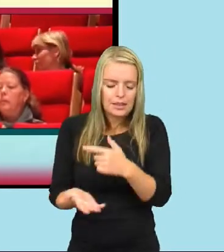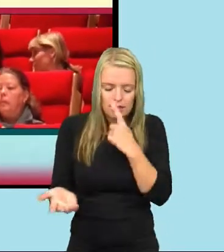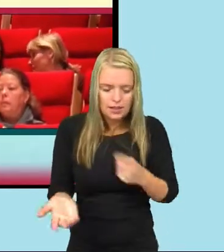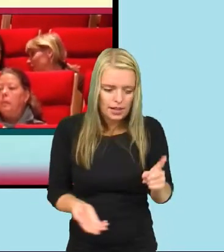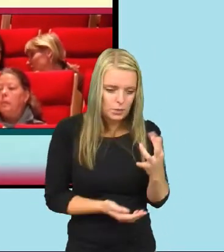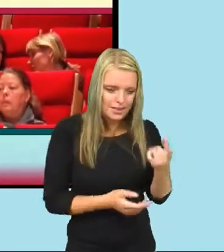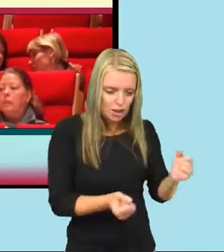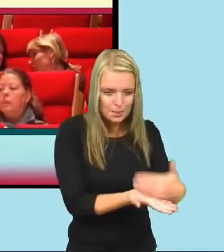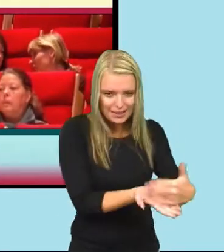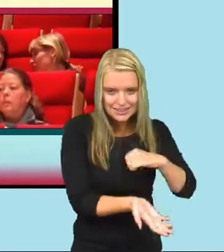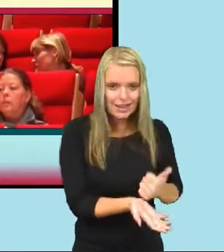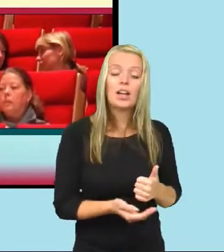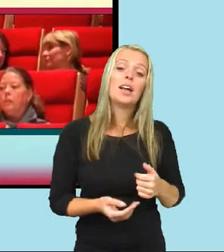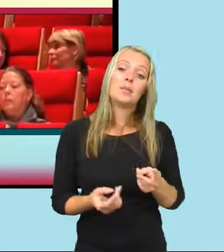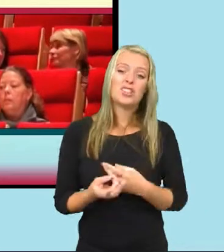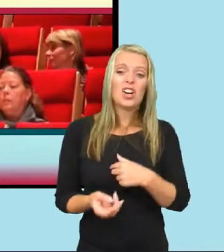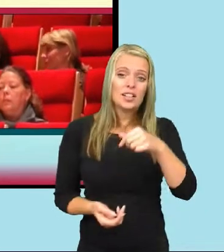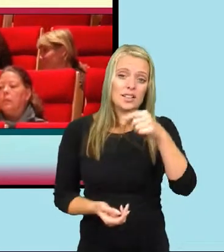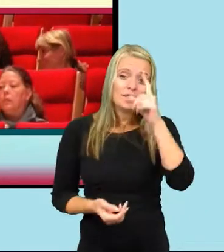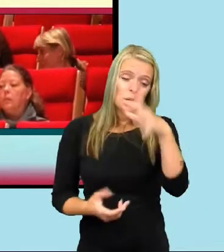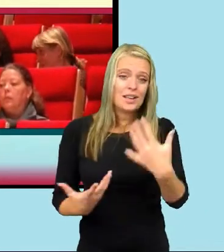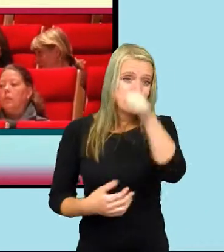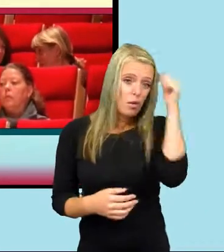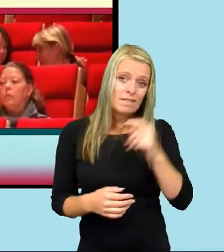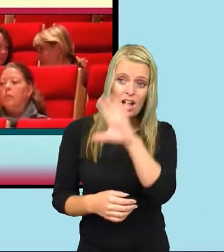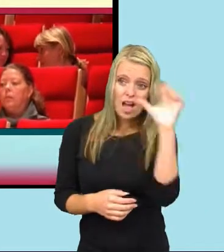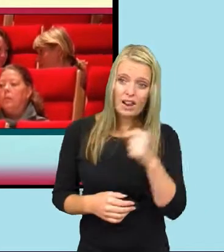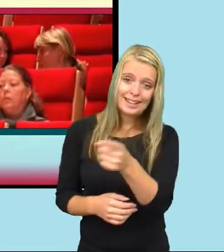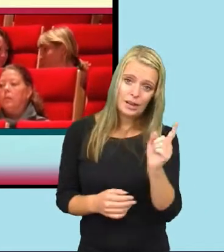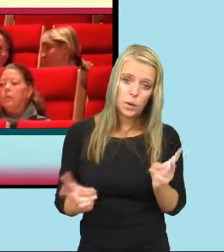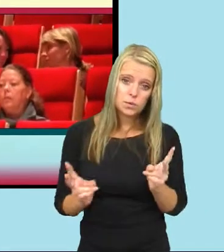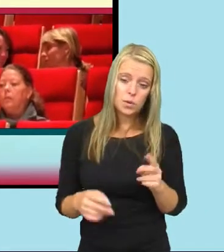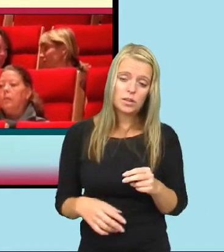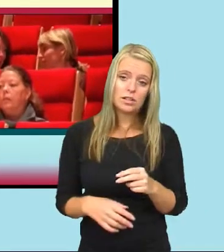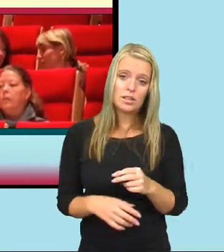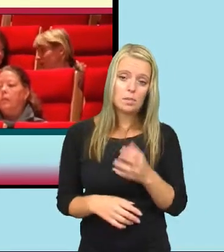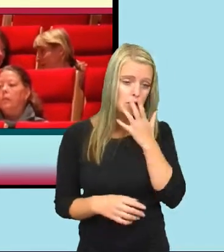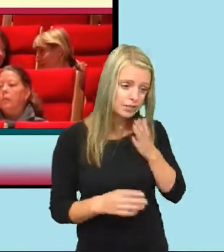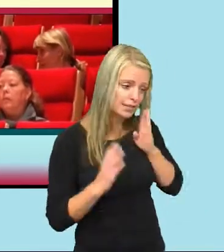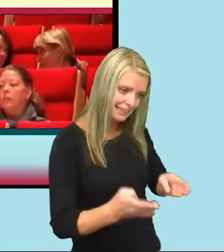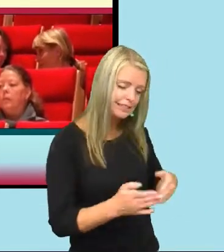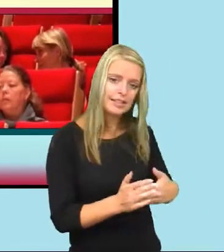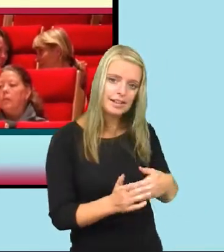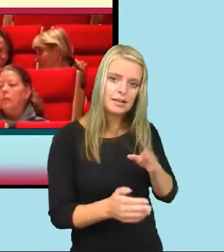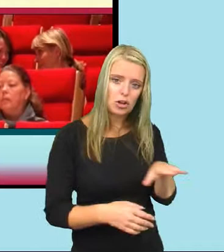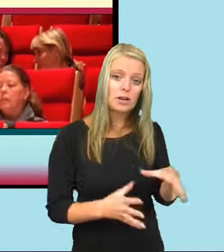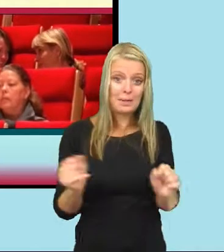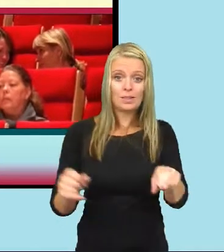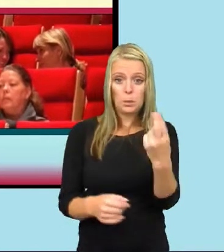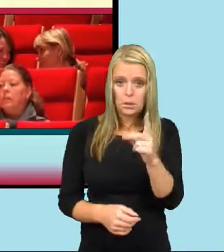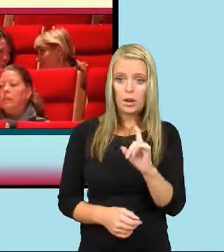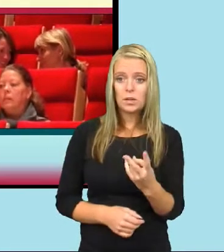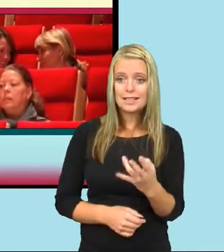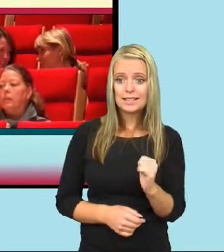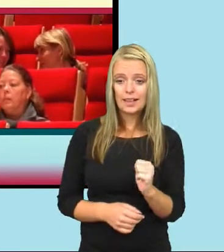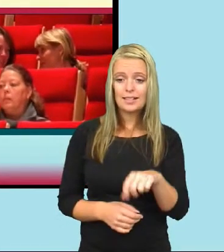är jättesvårt, så jag kan förstå att det är svårt för alla er också att prata direkt till barnet. Men nu när Louise är 14 år så är